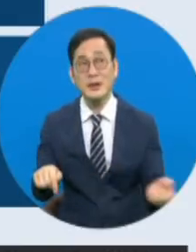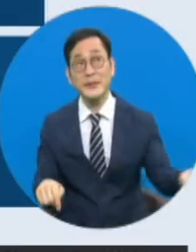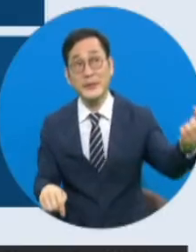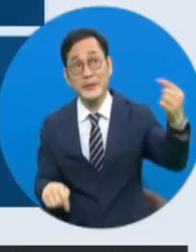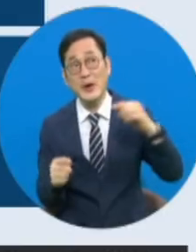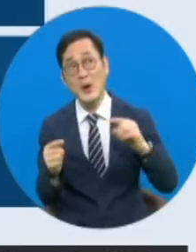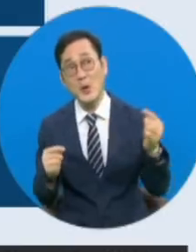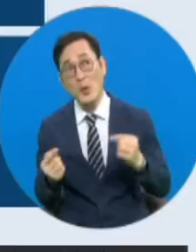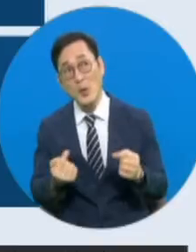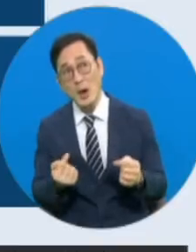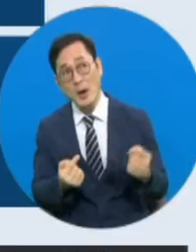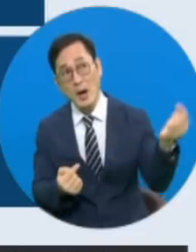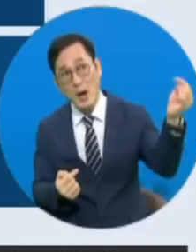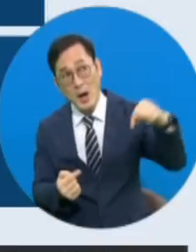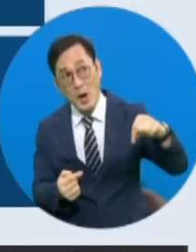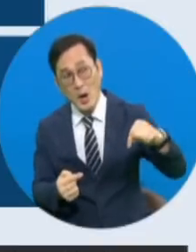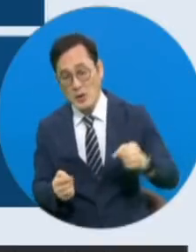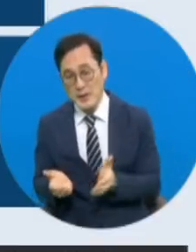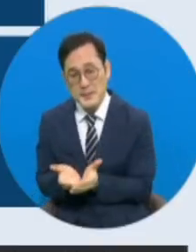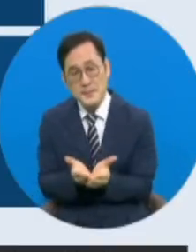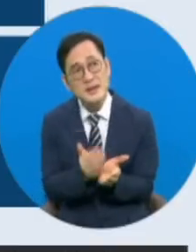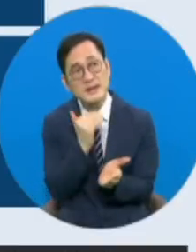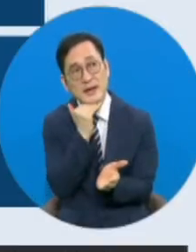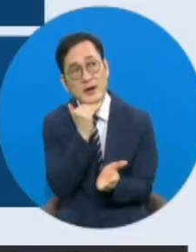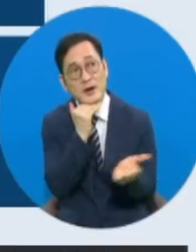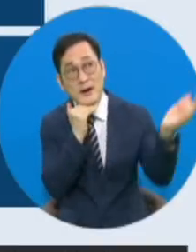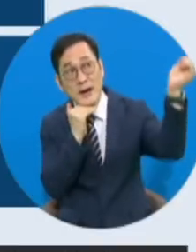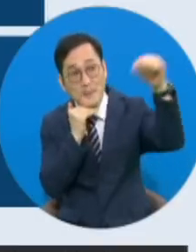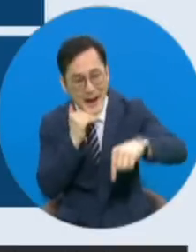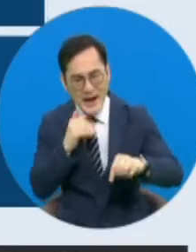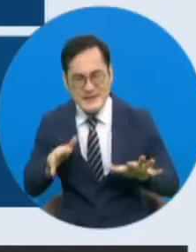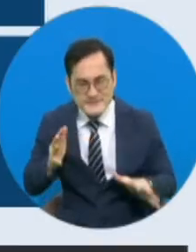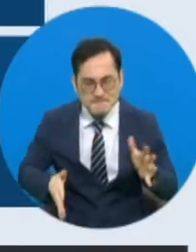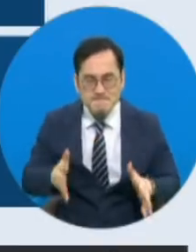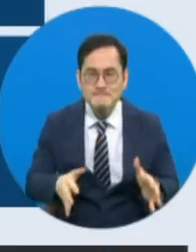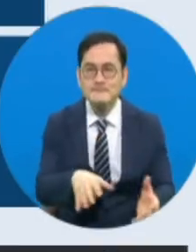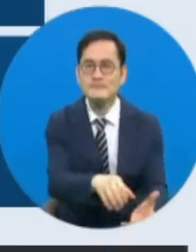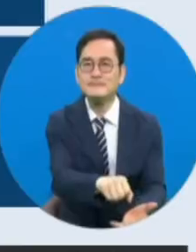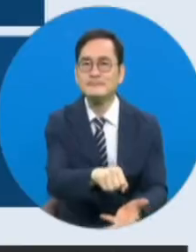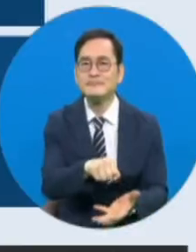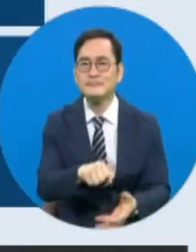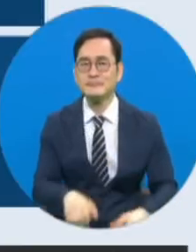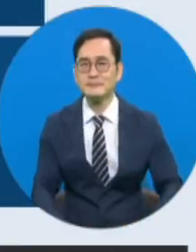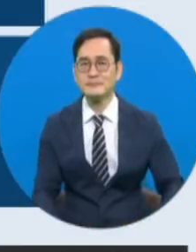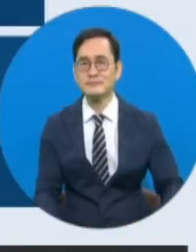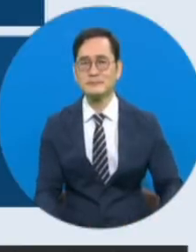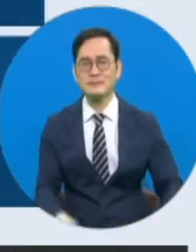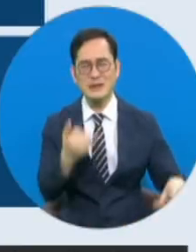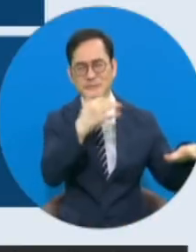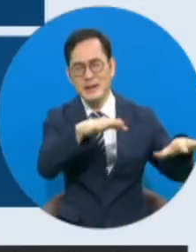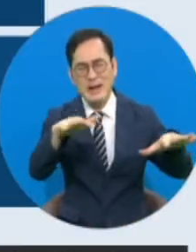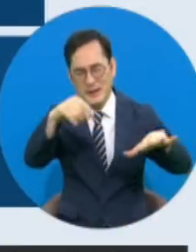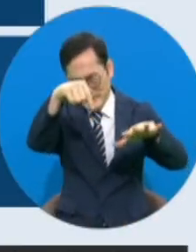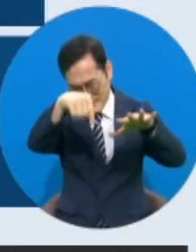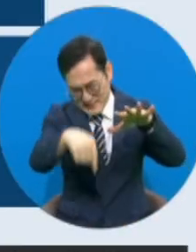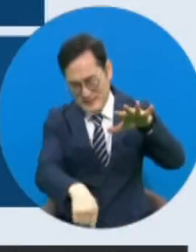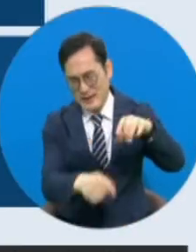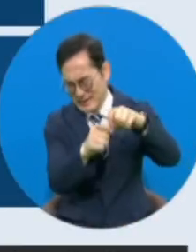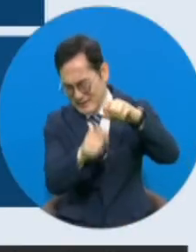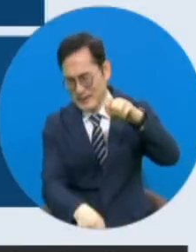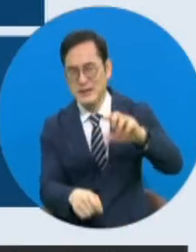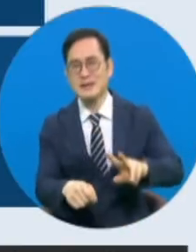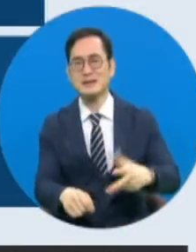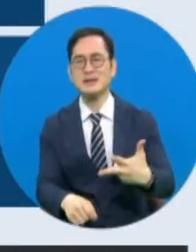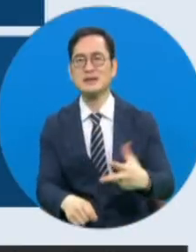해요 취재를 좀 해보니까 수심 75m 바닥에 수평으로 누워 있습니다 시야 확보가 지금 관건인 상황인데